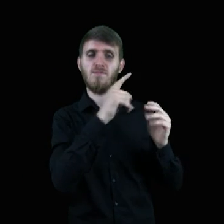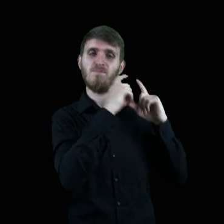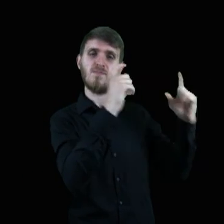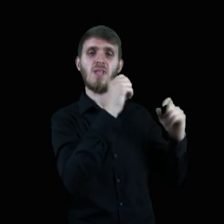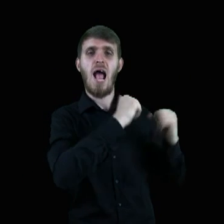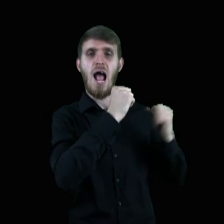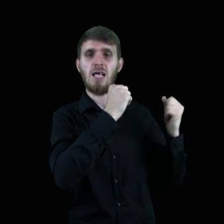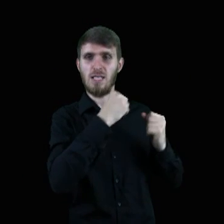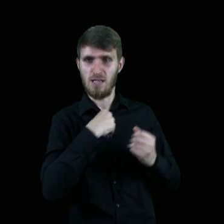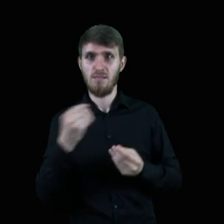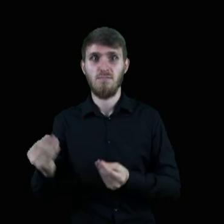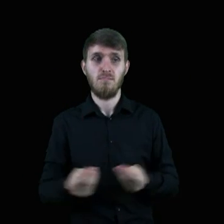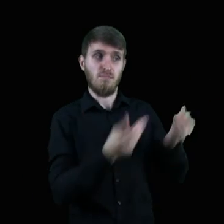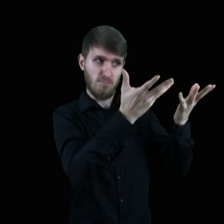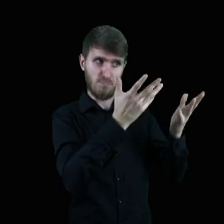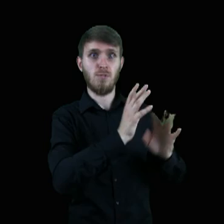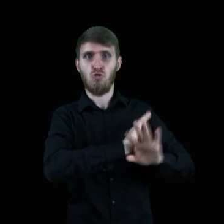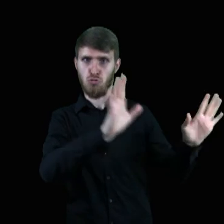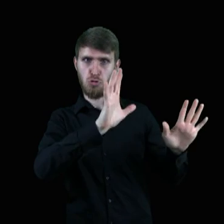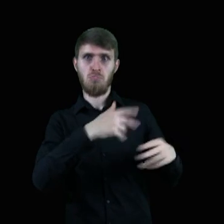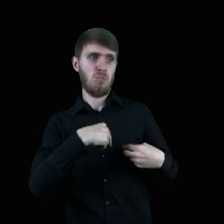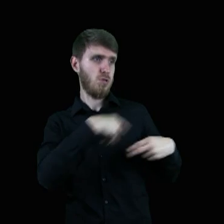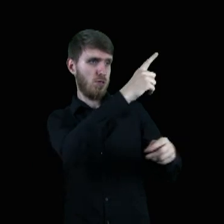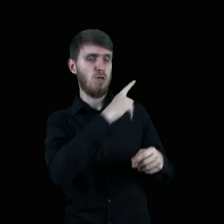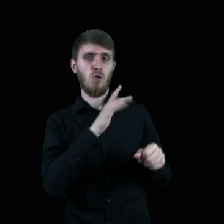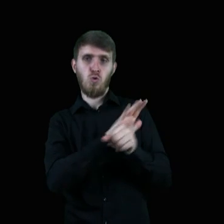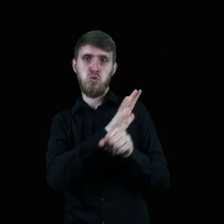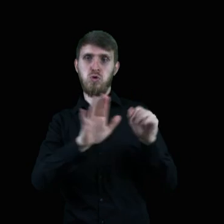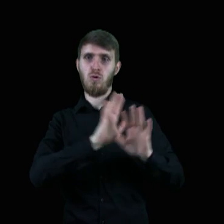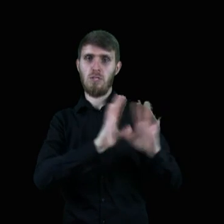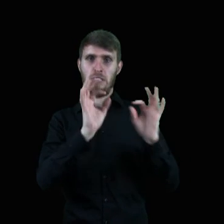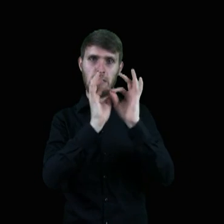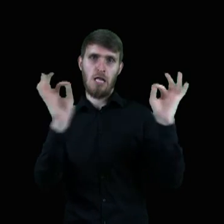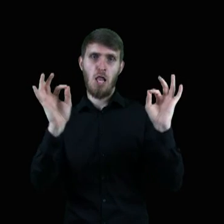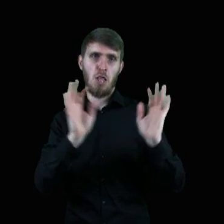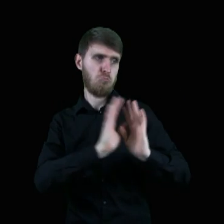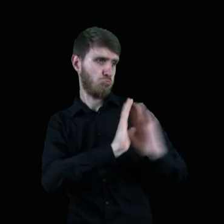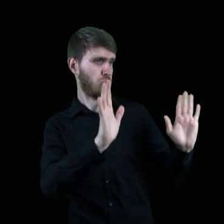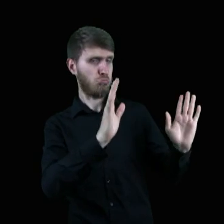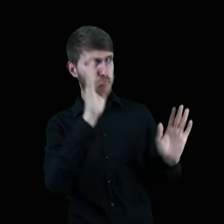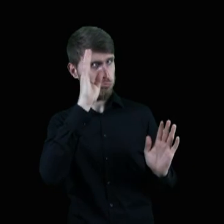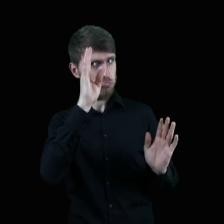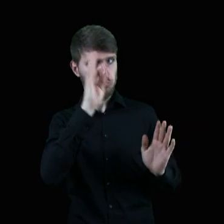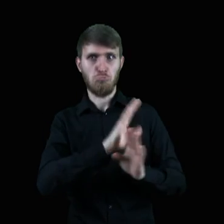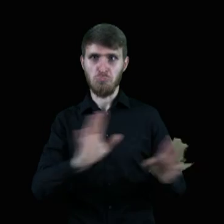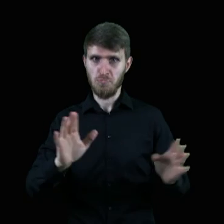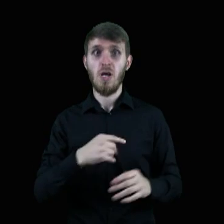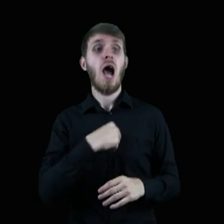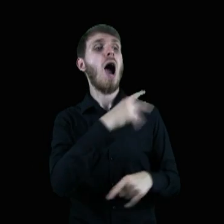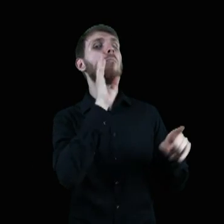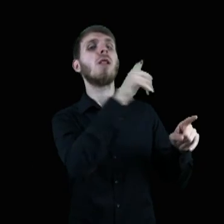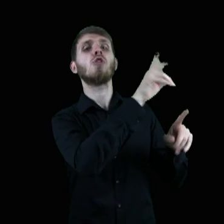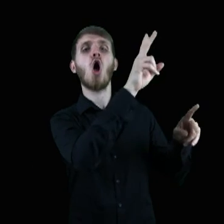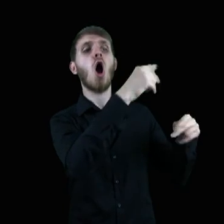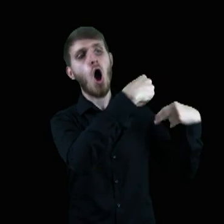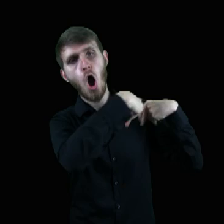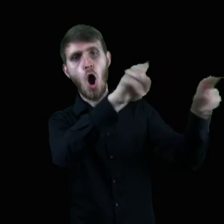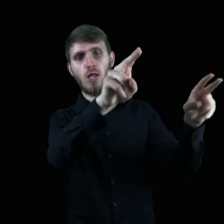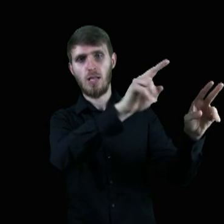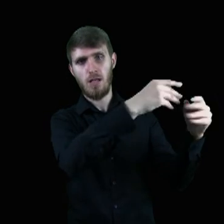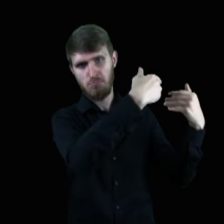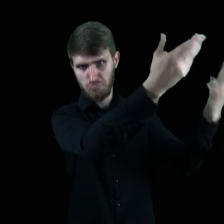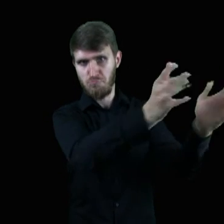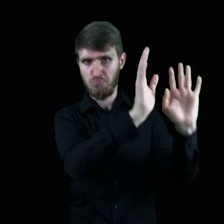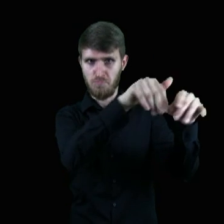I natychmiast spłacam moje zobowiązanie w stosunku do domu maklerskiego i ten dom maklerski oczywiście przesuwa tą akcję w odpowiednie miejsce